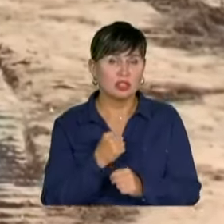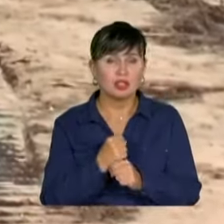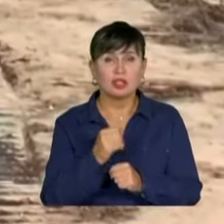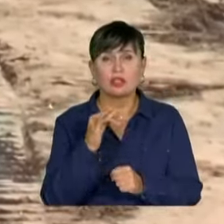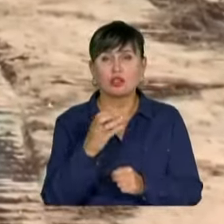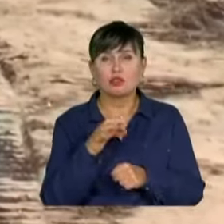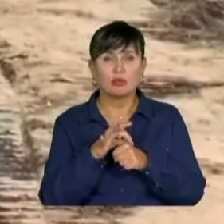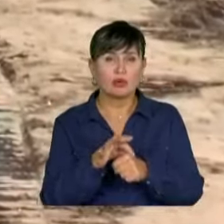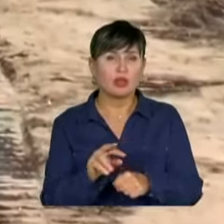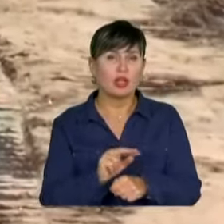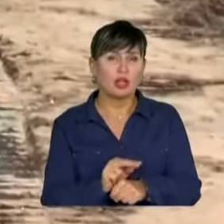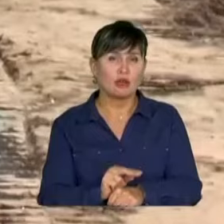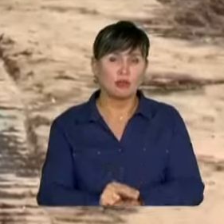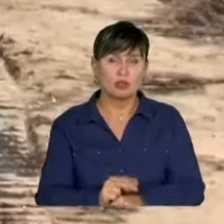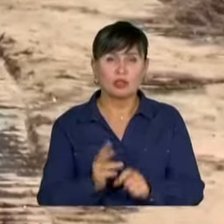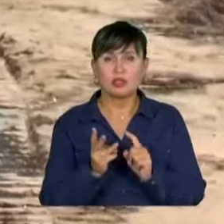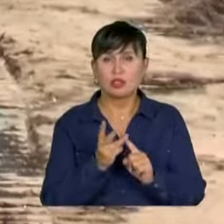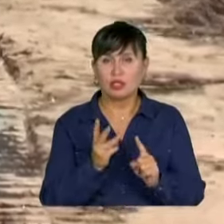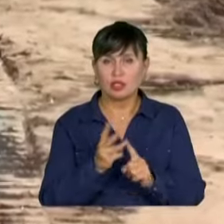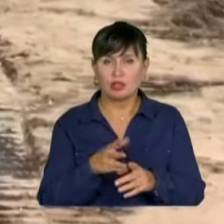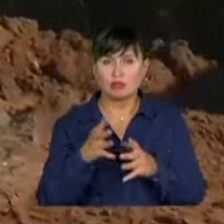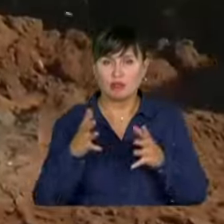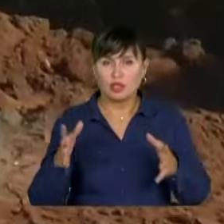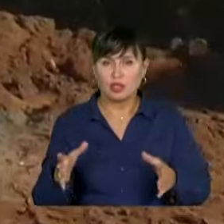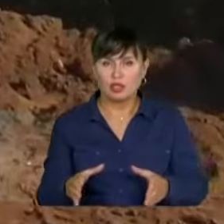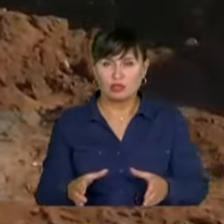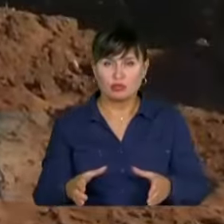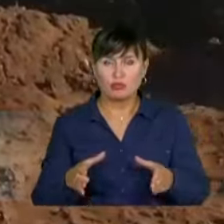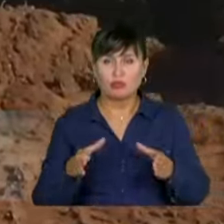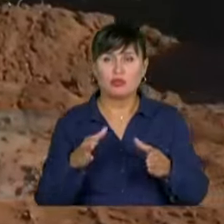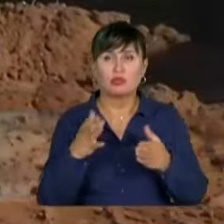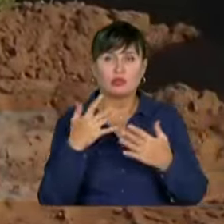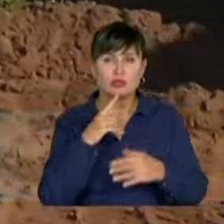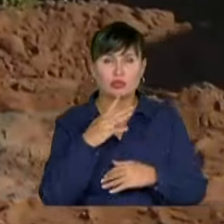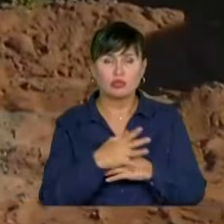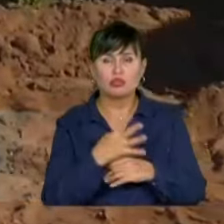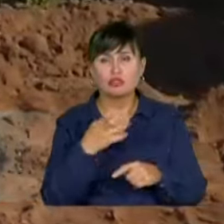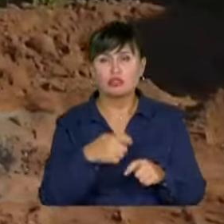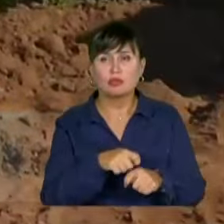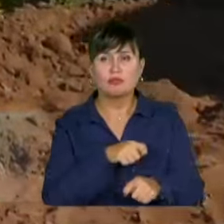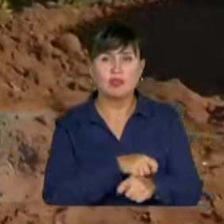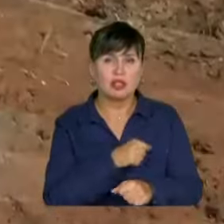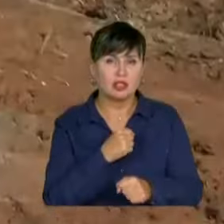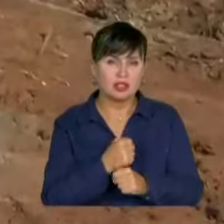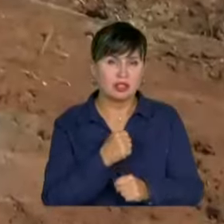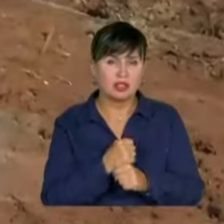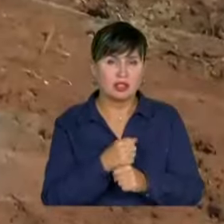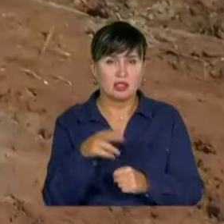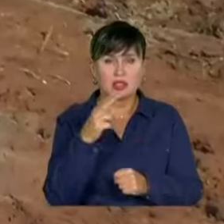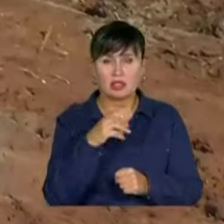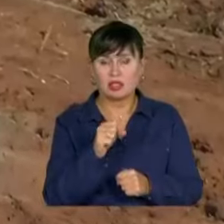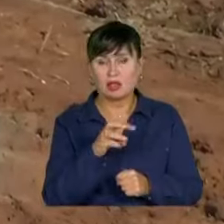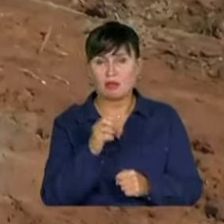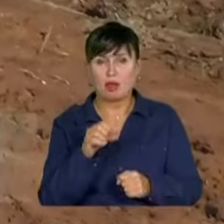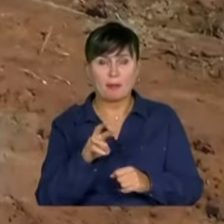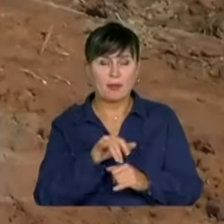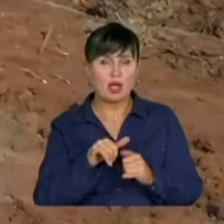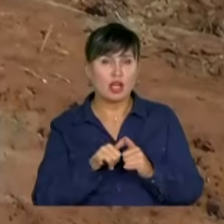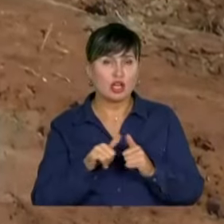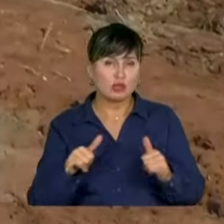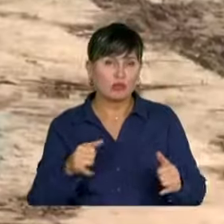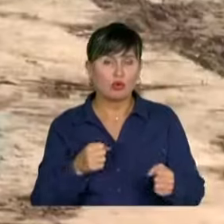проводятся работы по укреплению 3-й большой прораны. На сегодняшний день сделано около 400 метров основания дамбы, получается, мы ее расширяем и